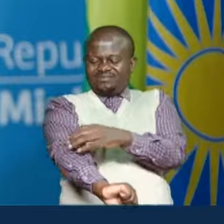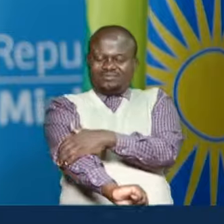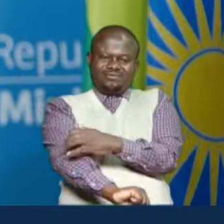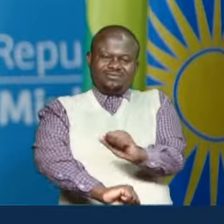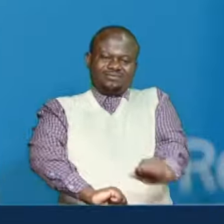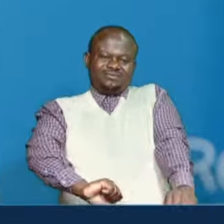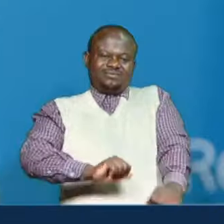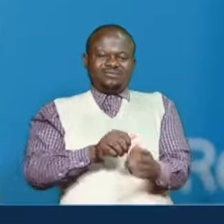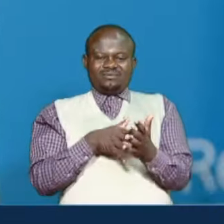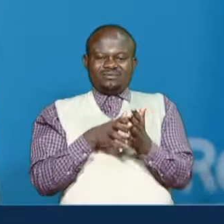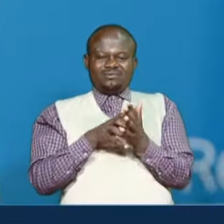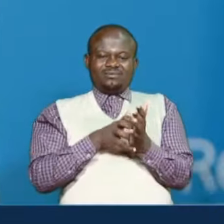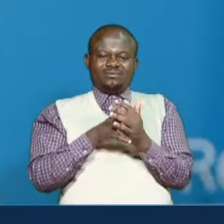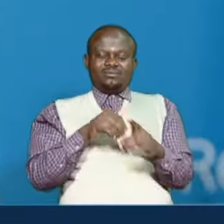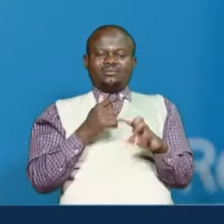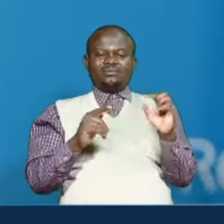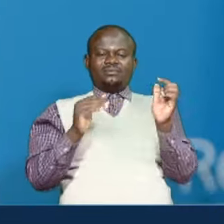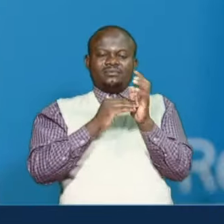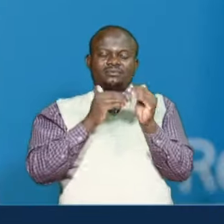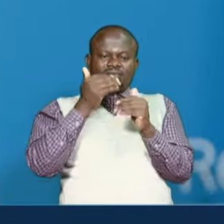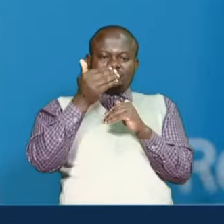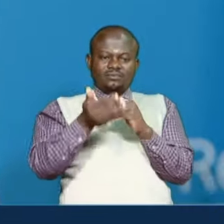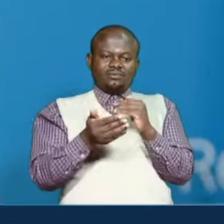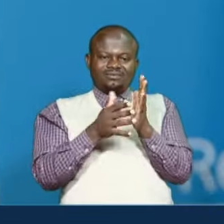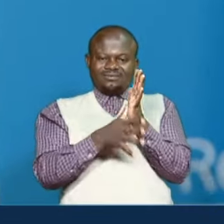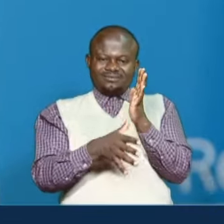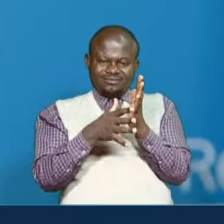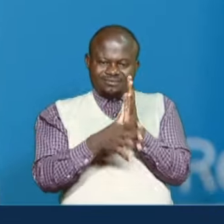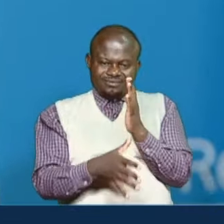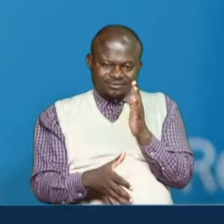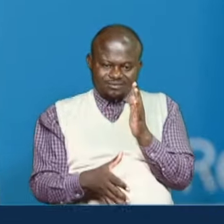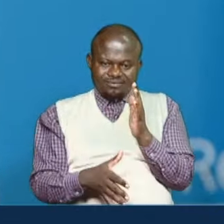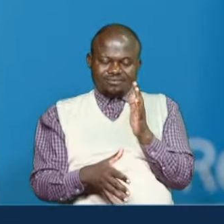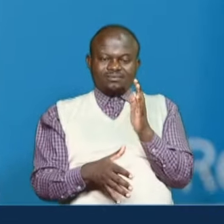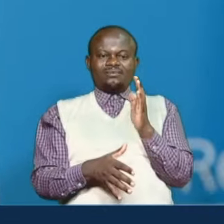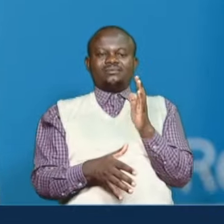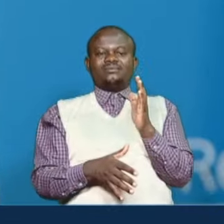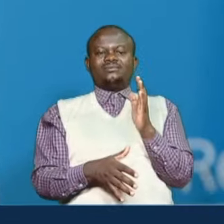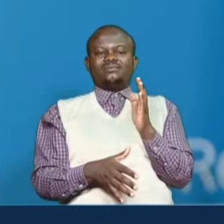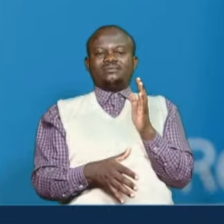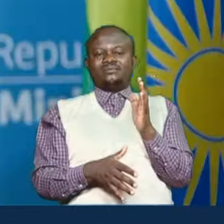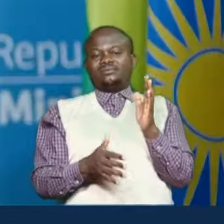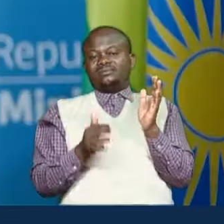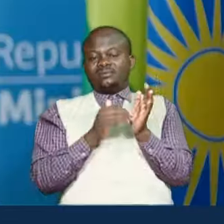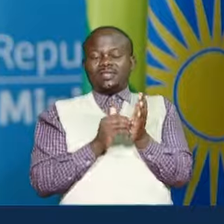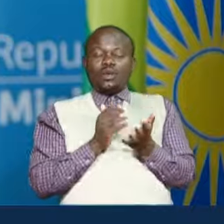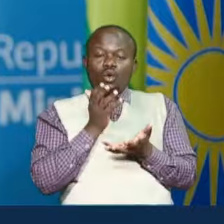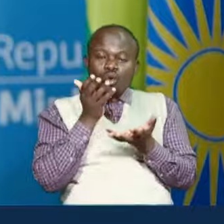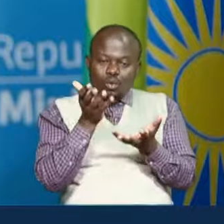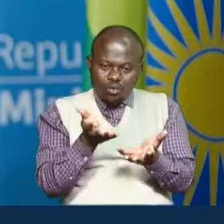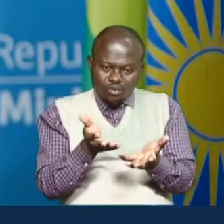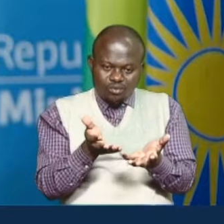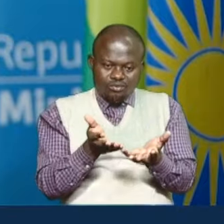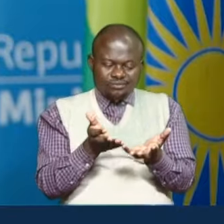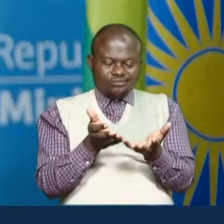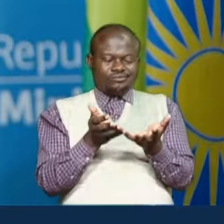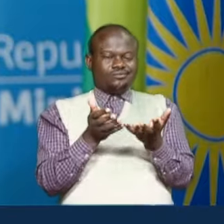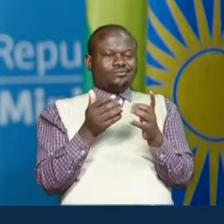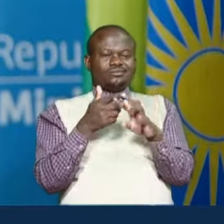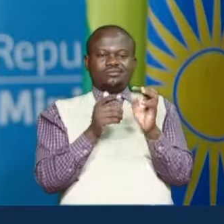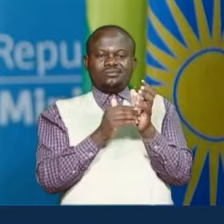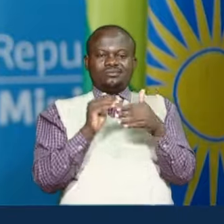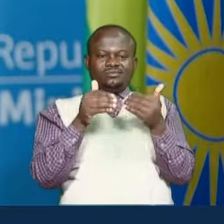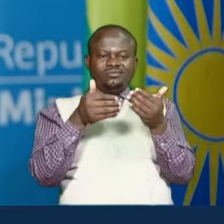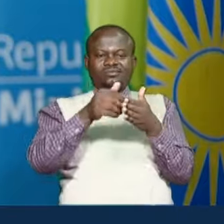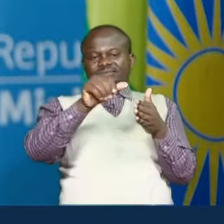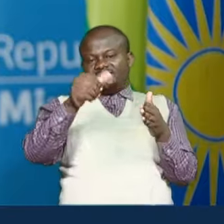cyane ndetse hakaza n'ibyo gucibwamo urwungano ngogozi ukaba waruka ndetse bikaba byajya no ku